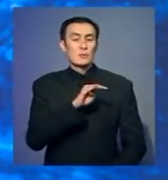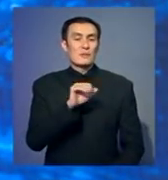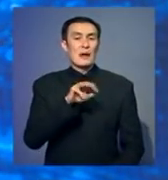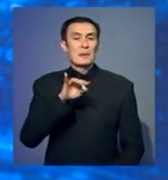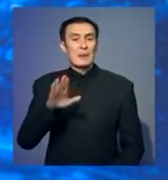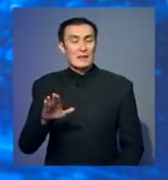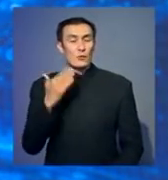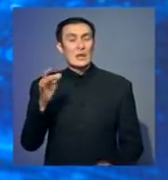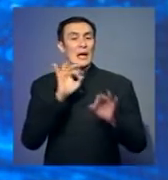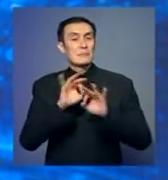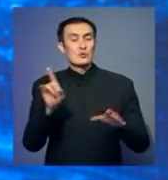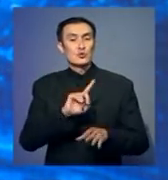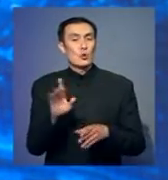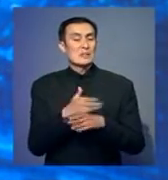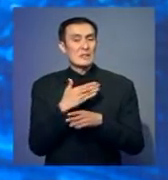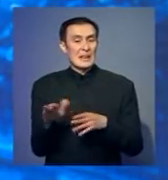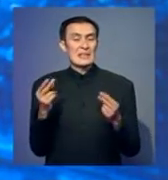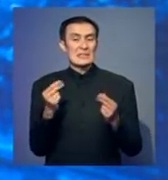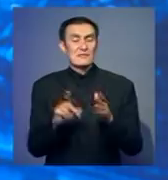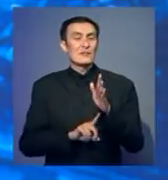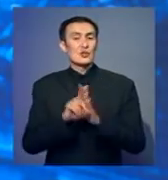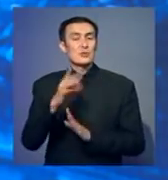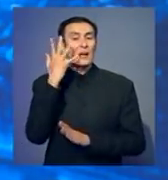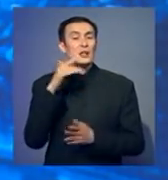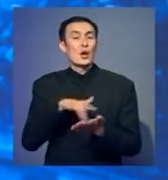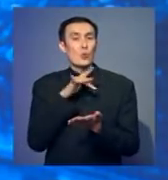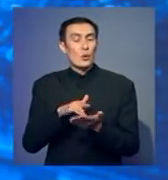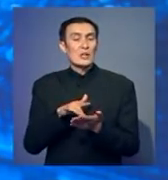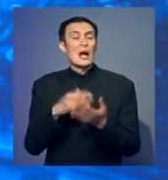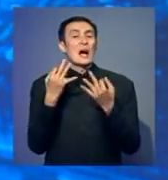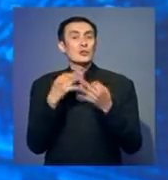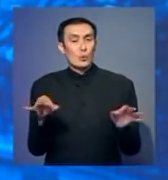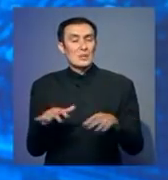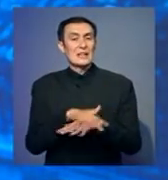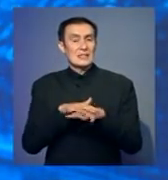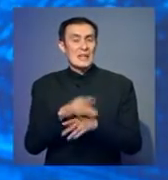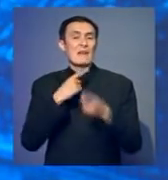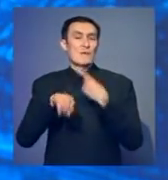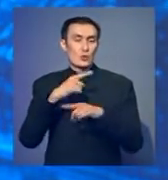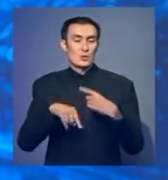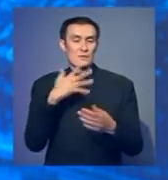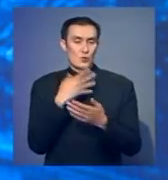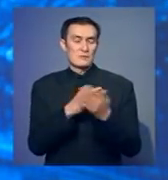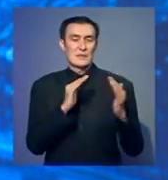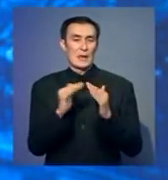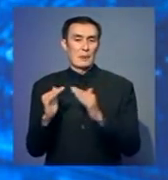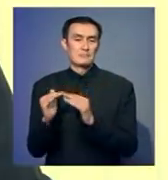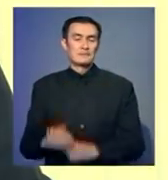Жулдымурат Аманбаев. И он объяснил, что распределение средств начнется, когда город откроют, и уже население вернется в собственные